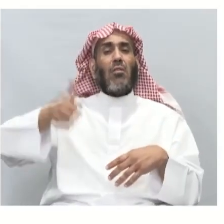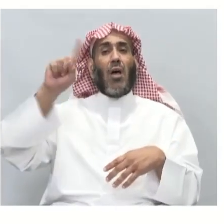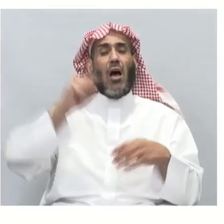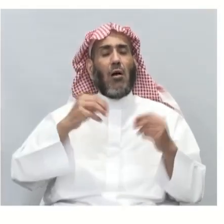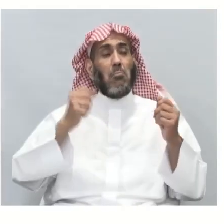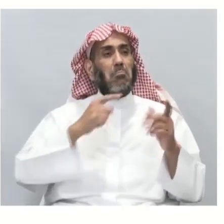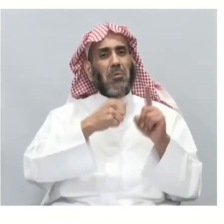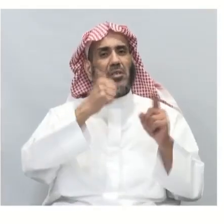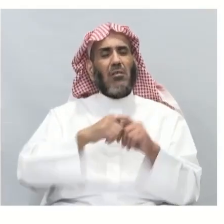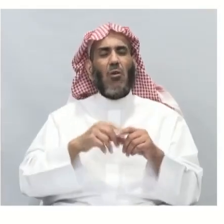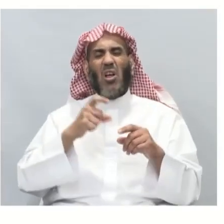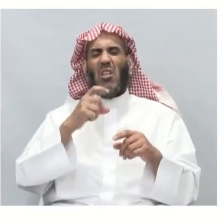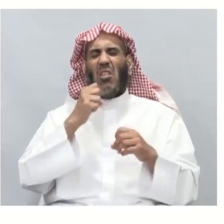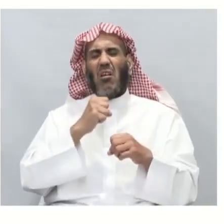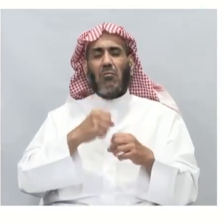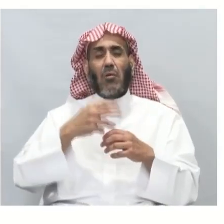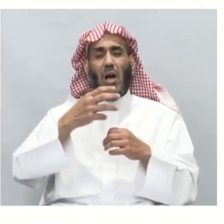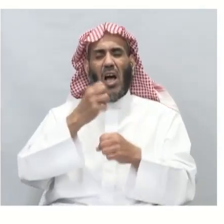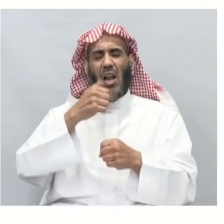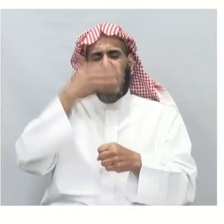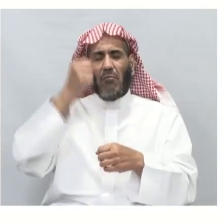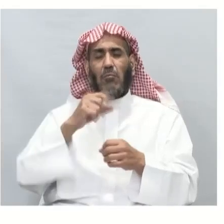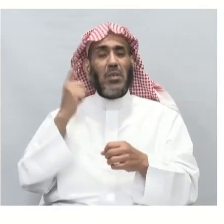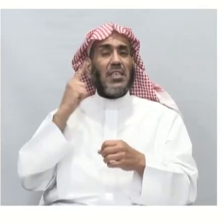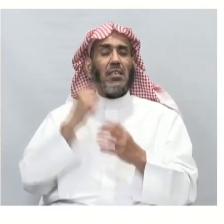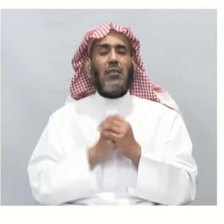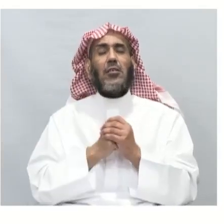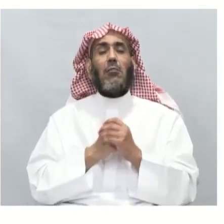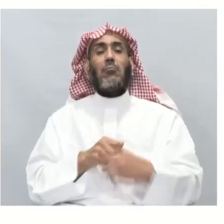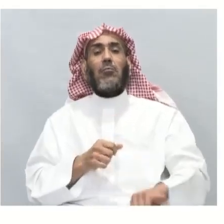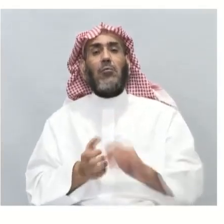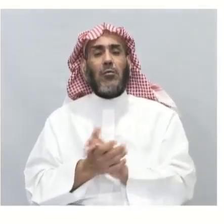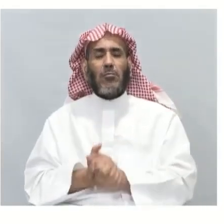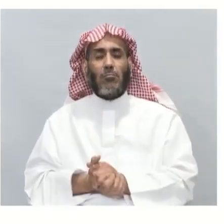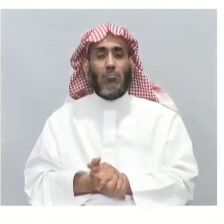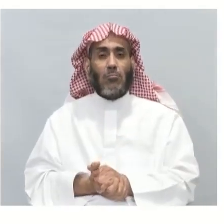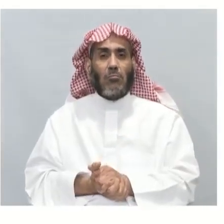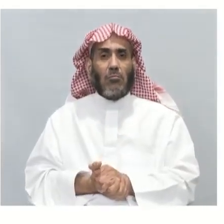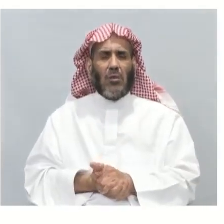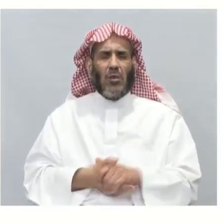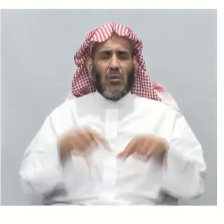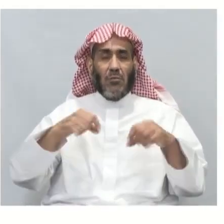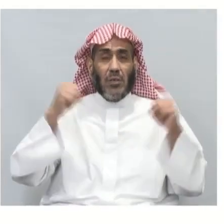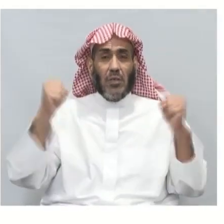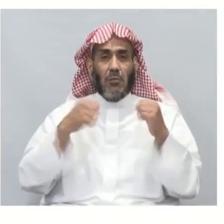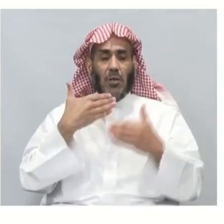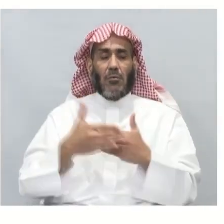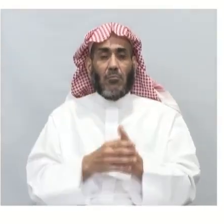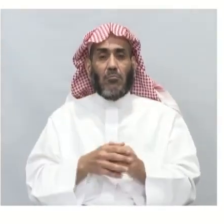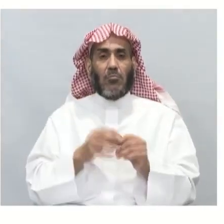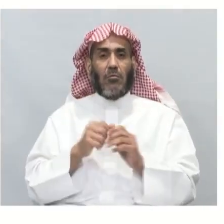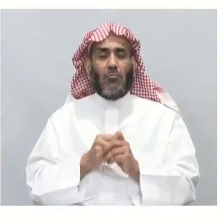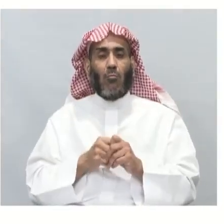وكذلك ضعف الحفظ من السامن ضعف الحفظ من السامن في التدريب الذي يليه هنا في